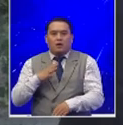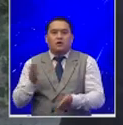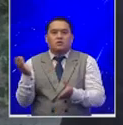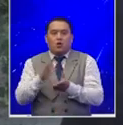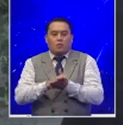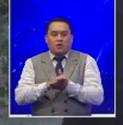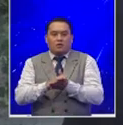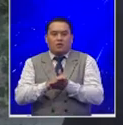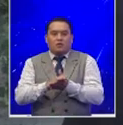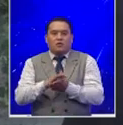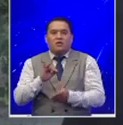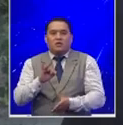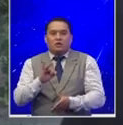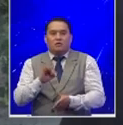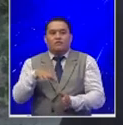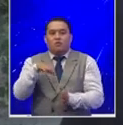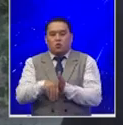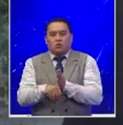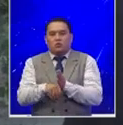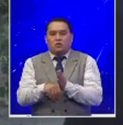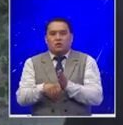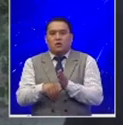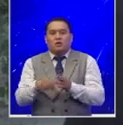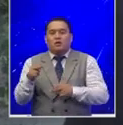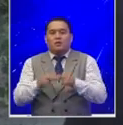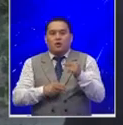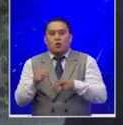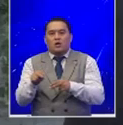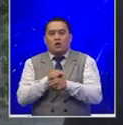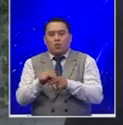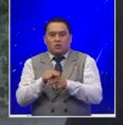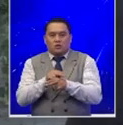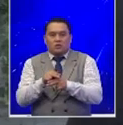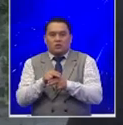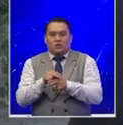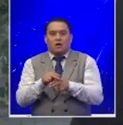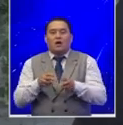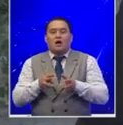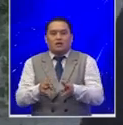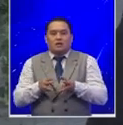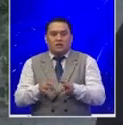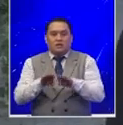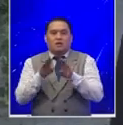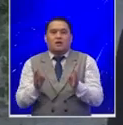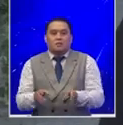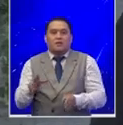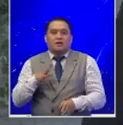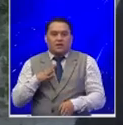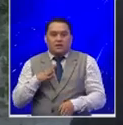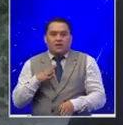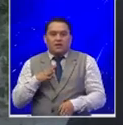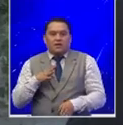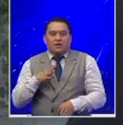ознакомлено ход и вложенные средства на текущие капитальные ремонты этих котельных, а также были